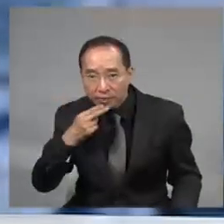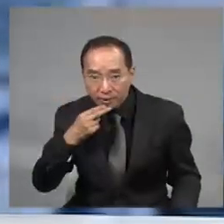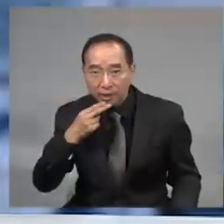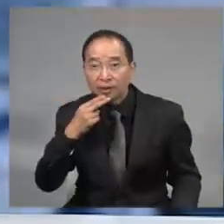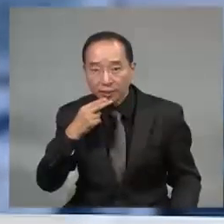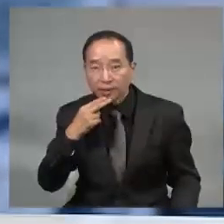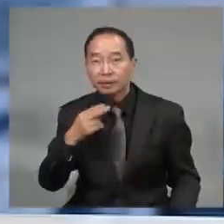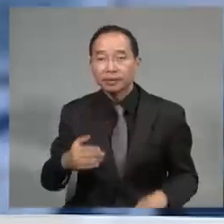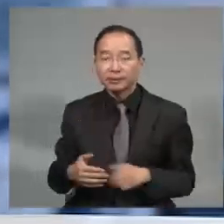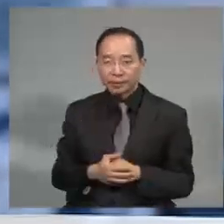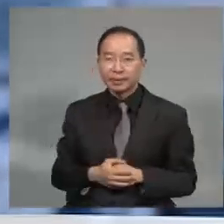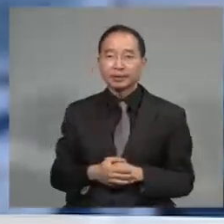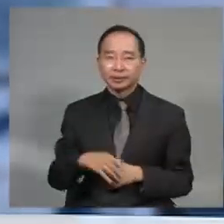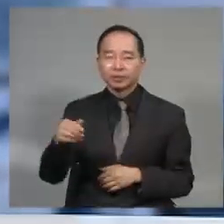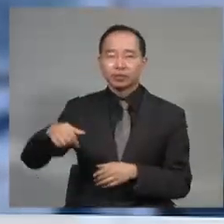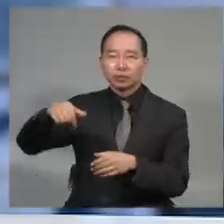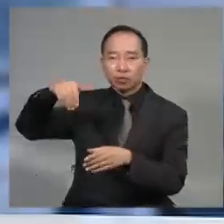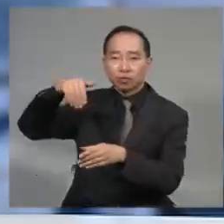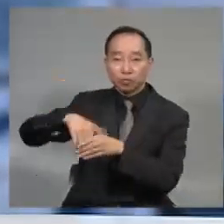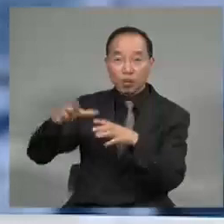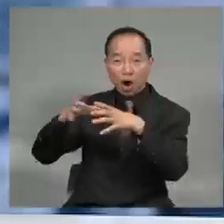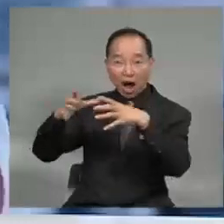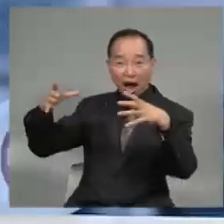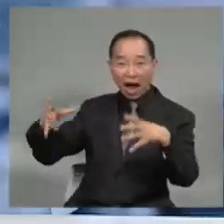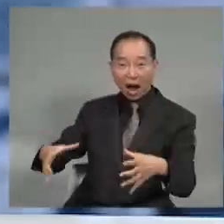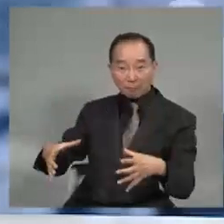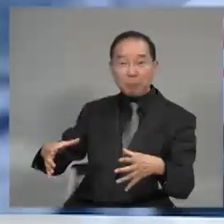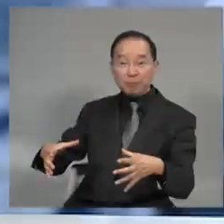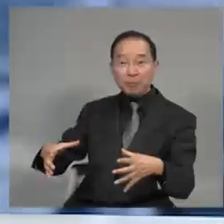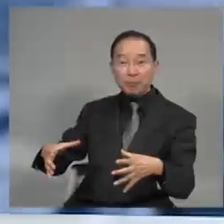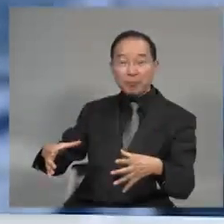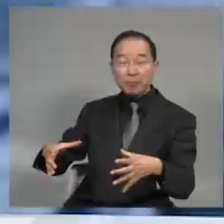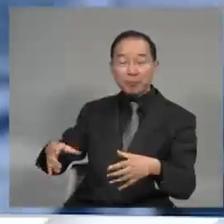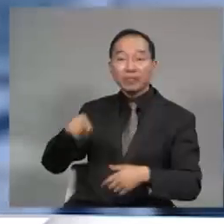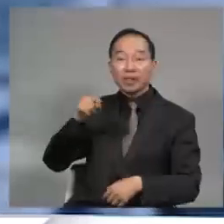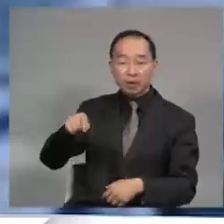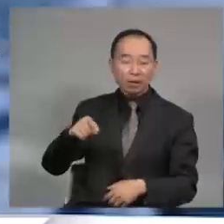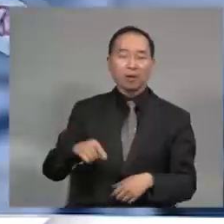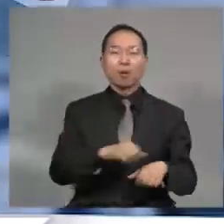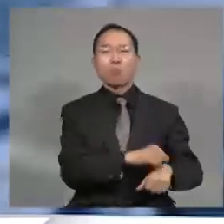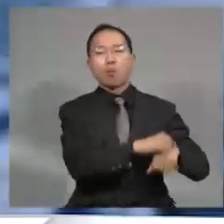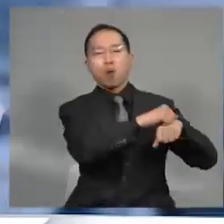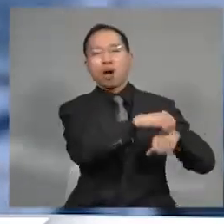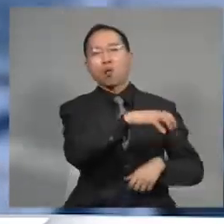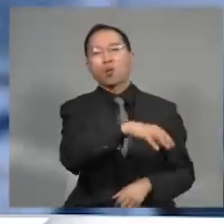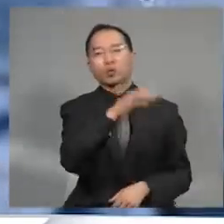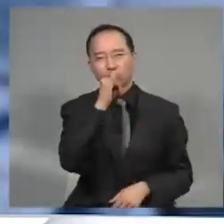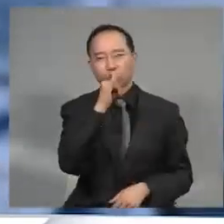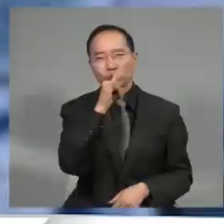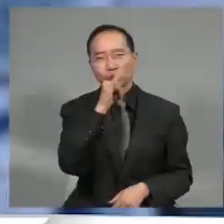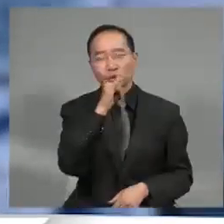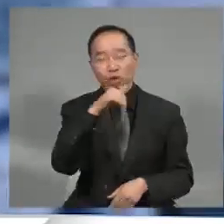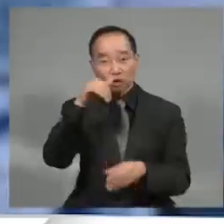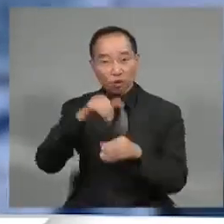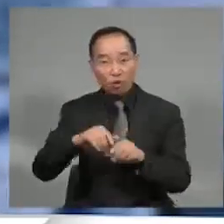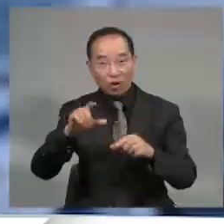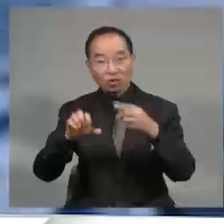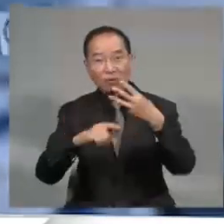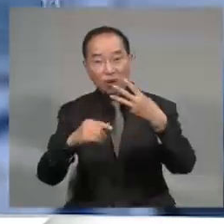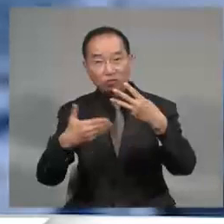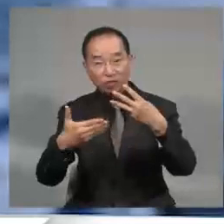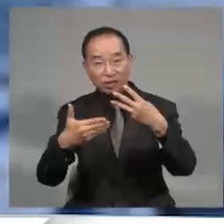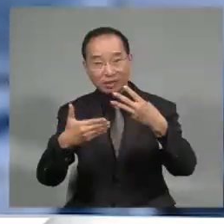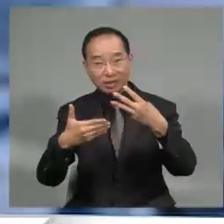경우에 이제 그 투표함을 그 구시군 선관위 내에 있는 별도의 보관 장소에서 선거일 투표 마감 시각까지 보관을